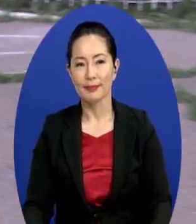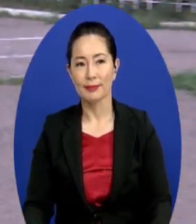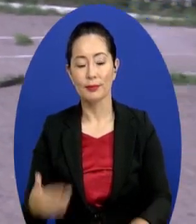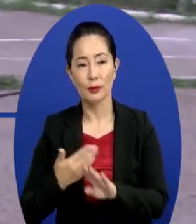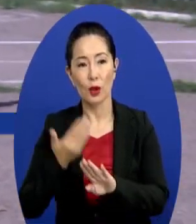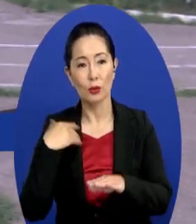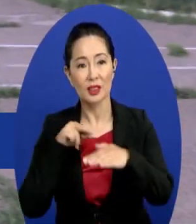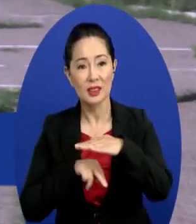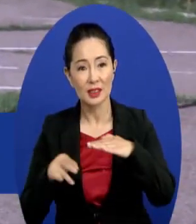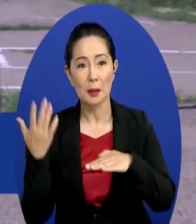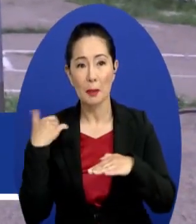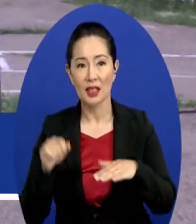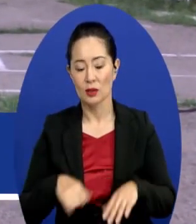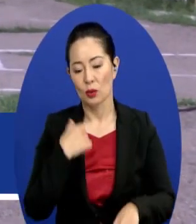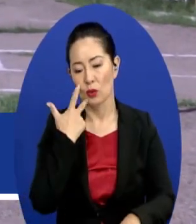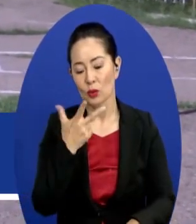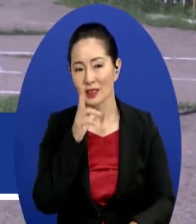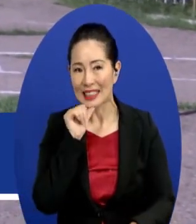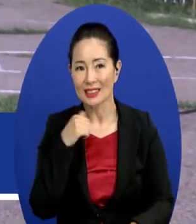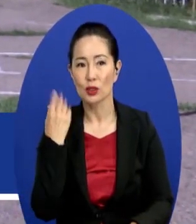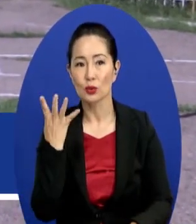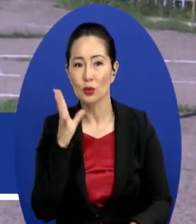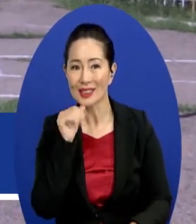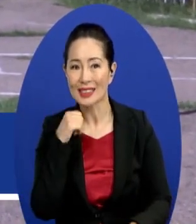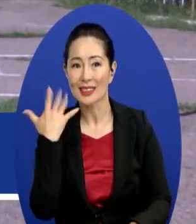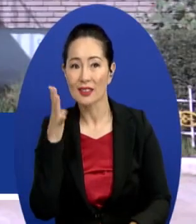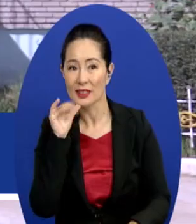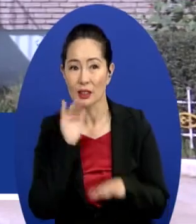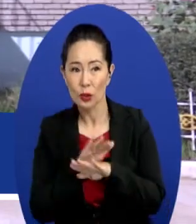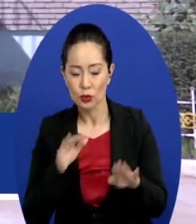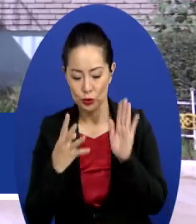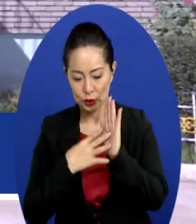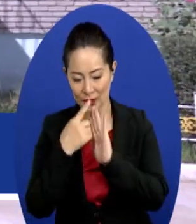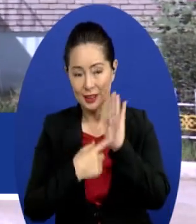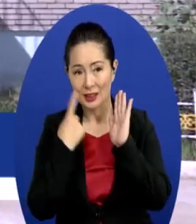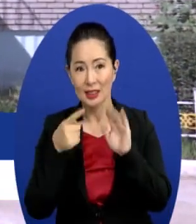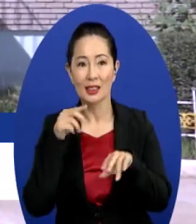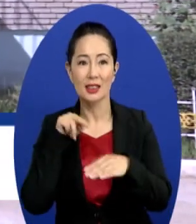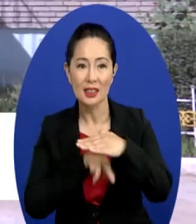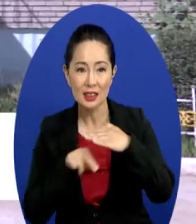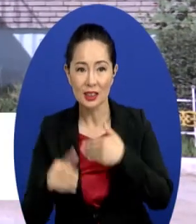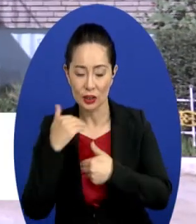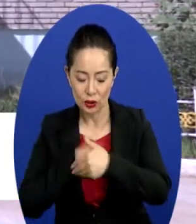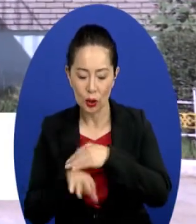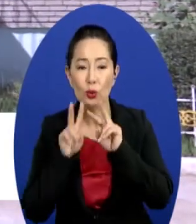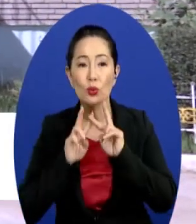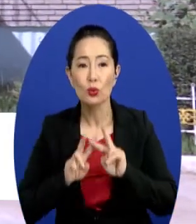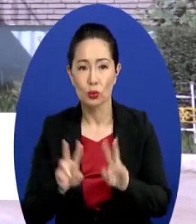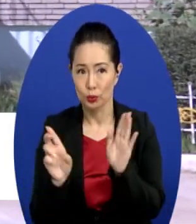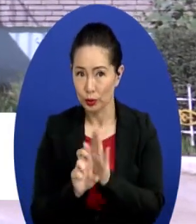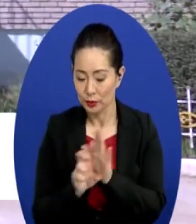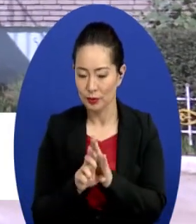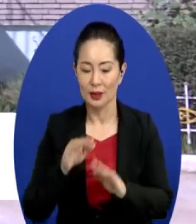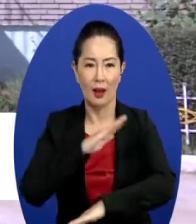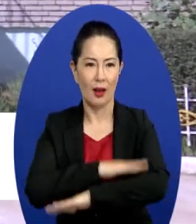Өмнө нь цэцэрлэгт явж байсан 3, 4, 5 настай хүүхдүүд 9-р сарын 1-ээс цэцэрлэгтээ үргэлжлүүлэн явах боломжтой. Гэхдээ ангид үргэлт